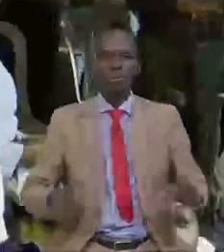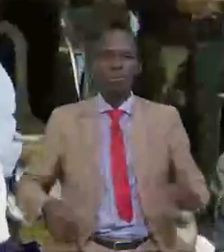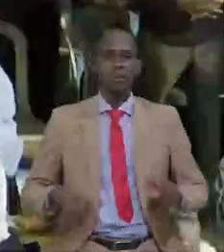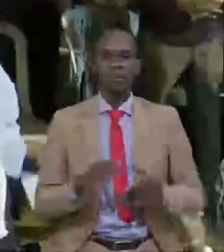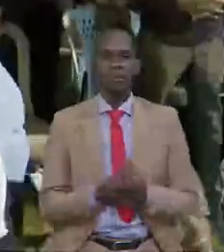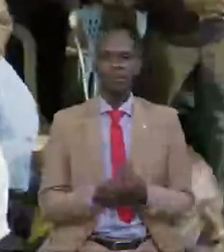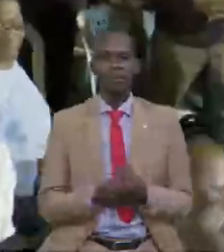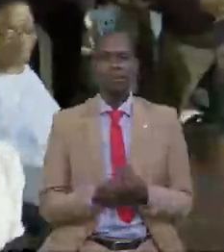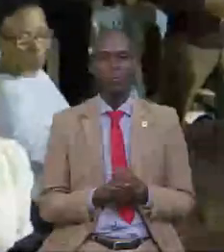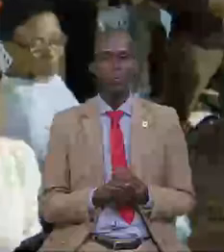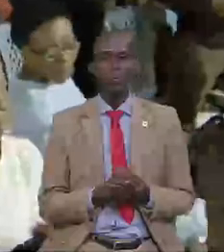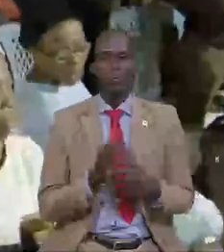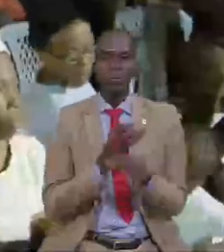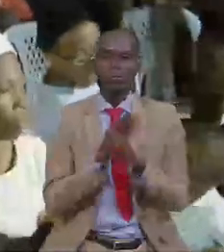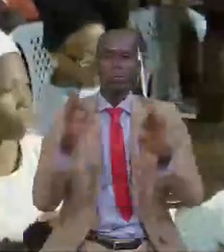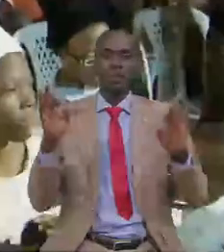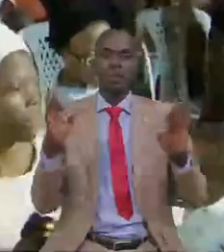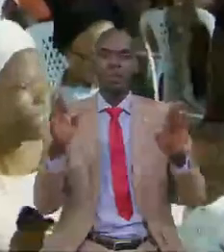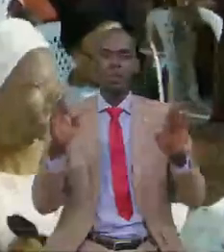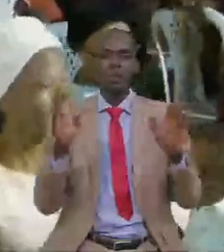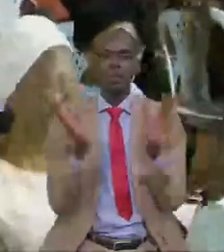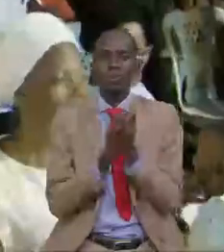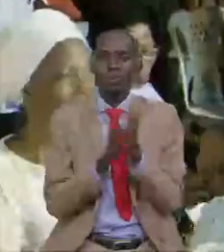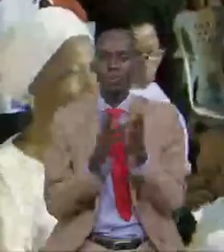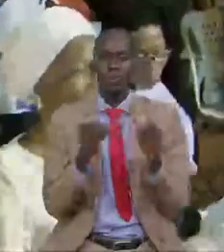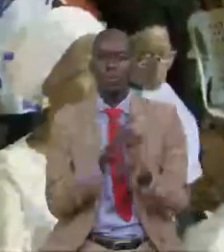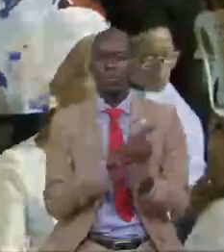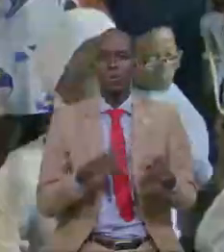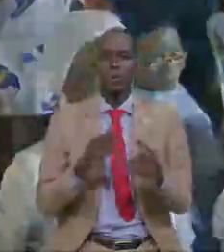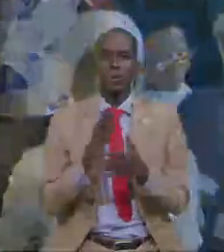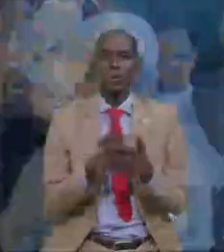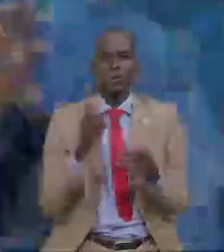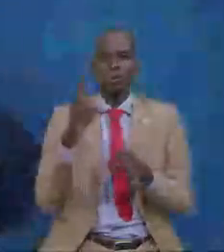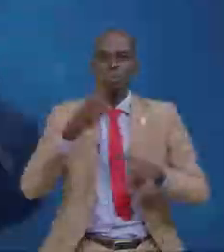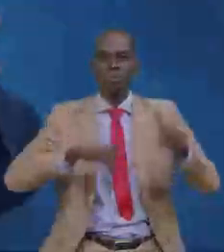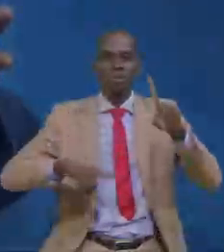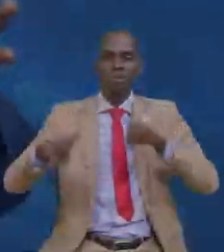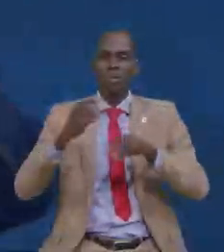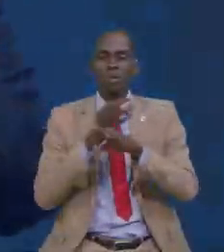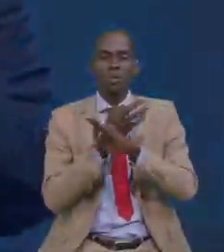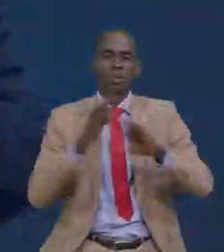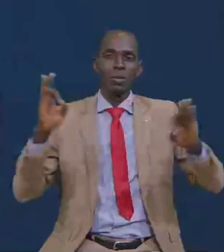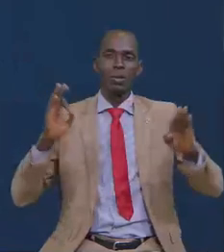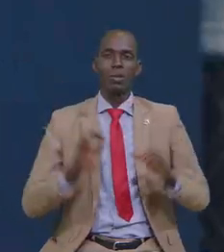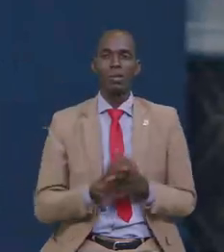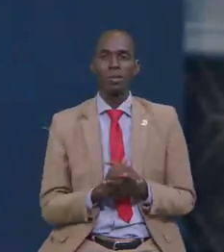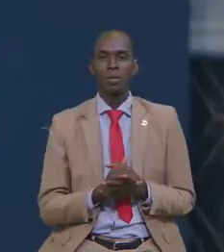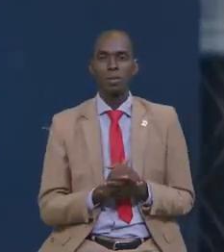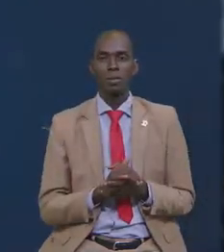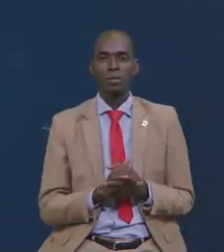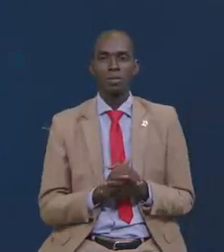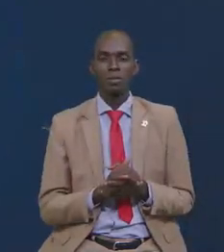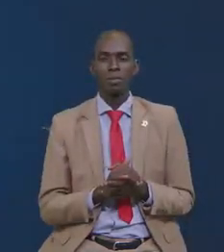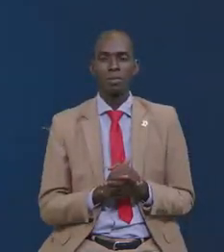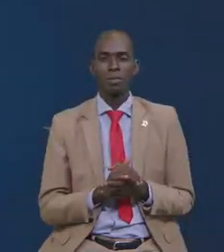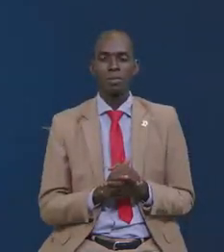Gloire à Dieu, la libération. Gloire à Dieu. Que quelqu'un crie libération.